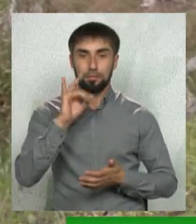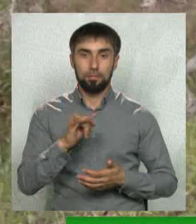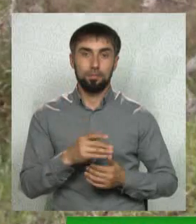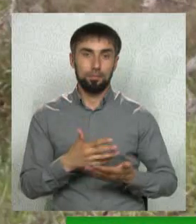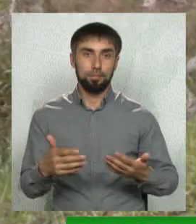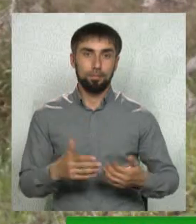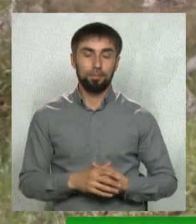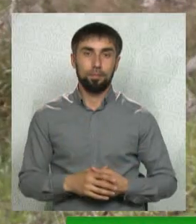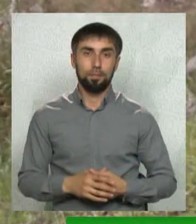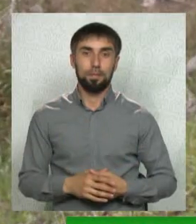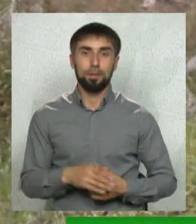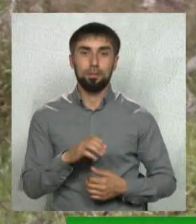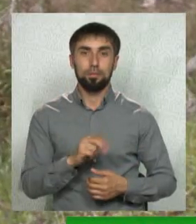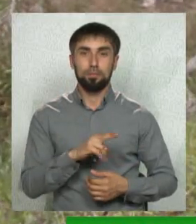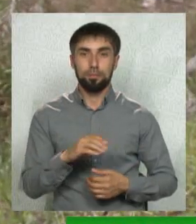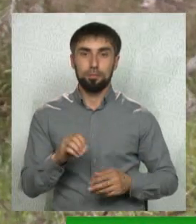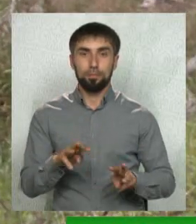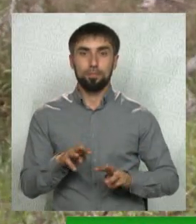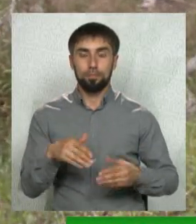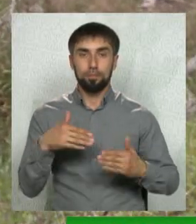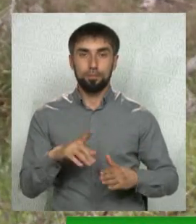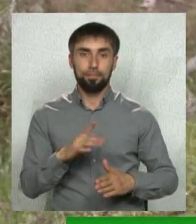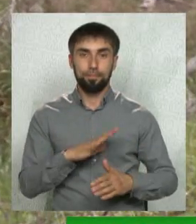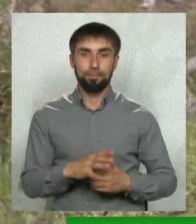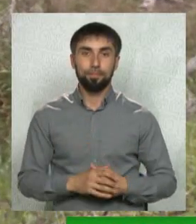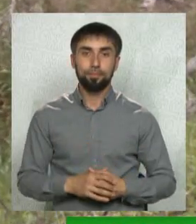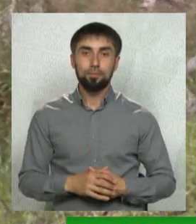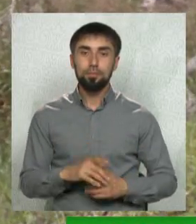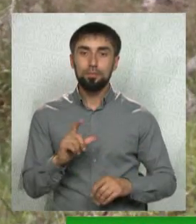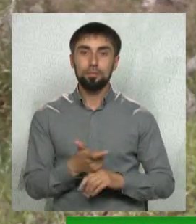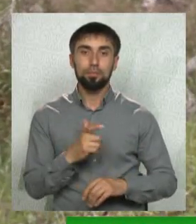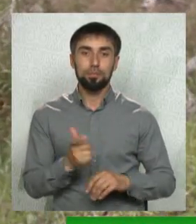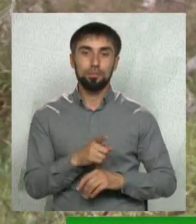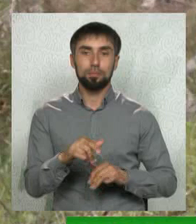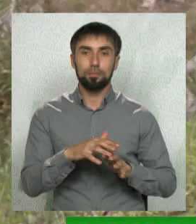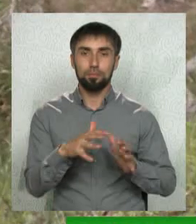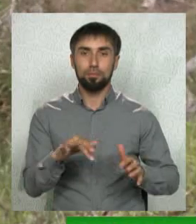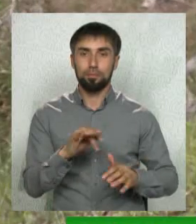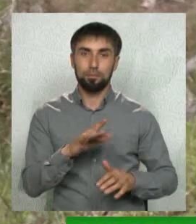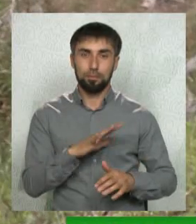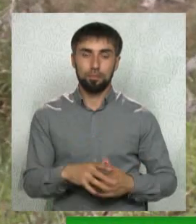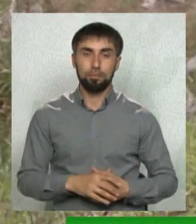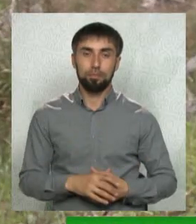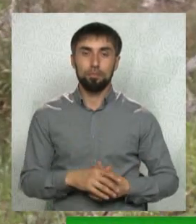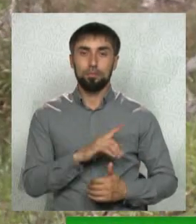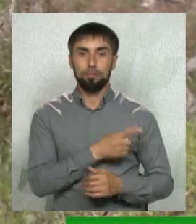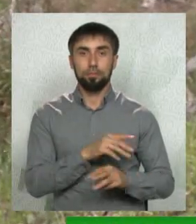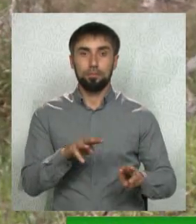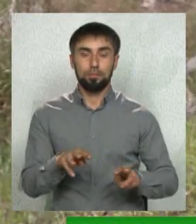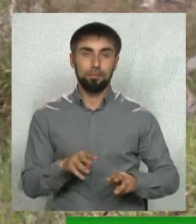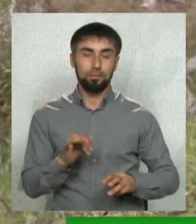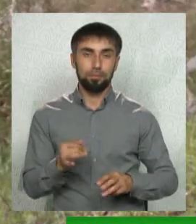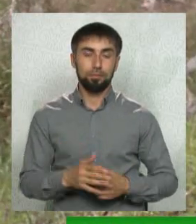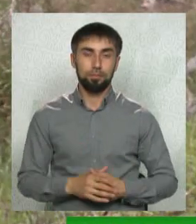прочее. Также министерство решило, вот, чтобы вновь и вновь не образовывалась здесь мусоросвалка, силами министерства